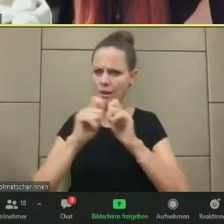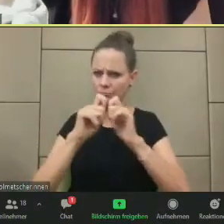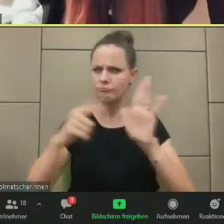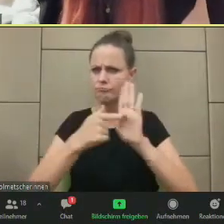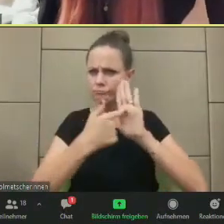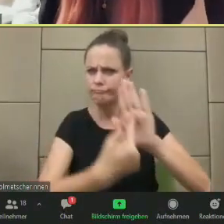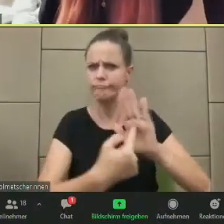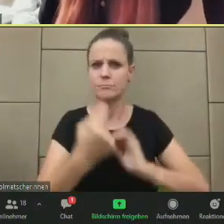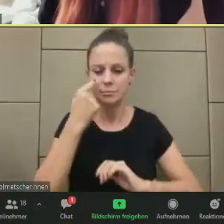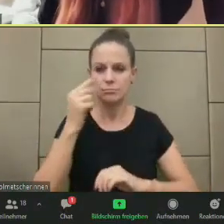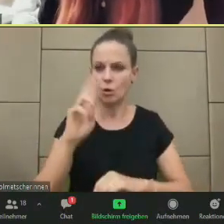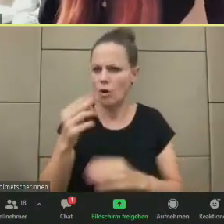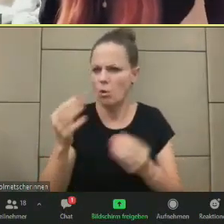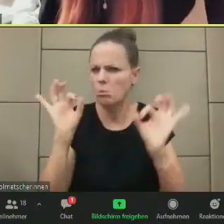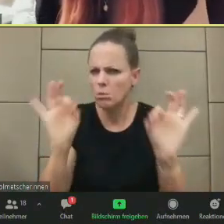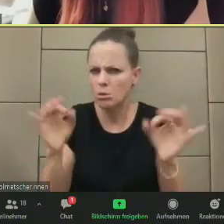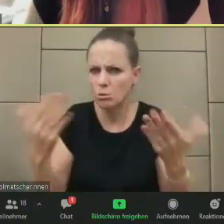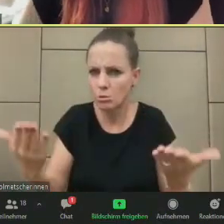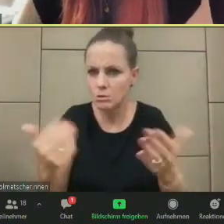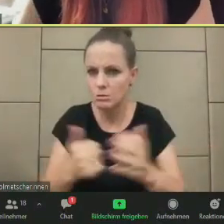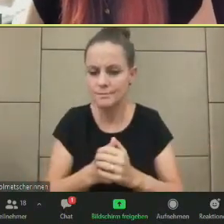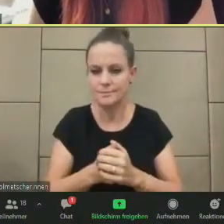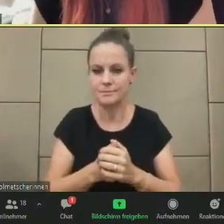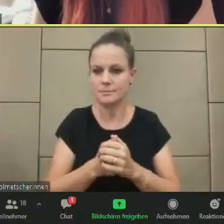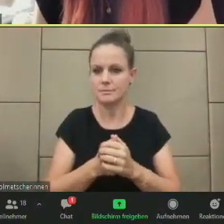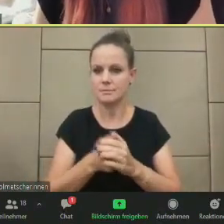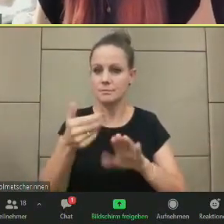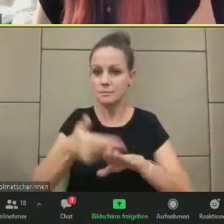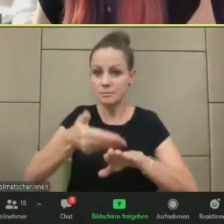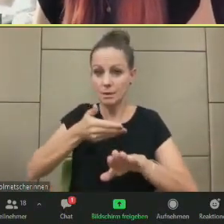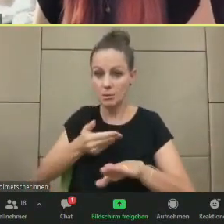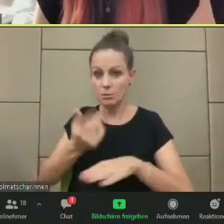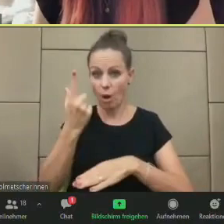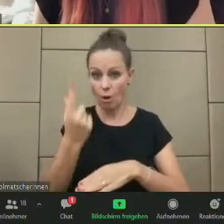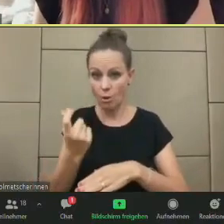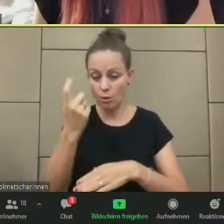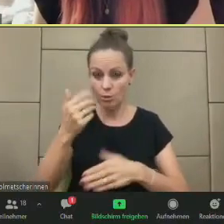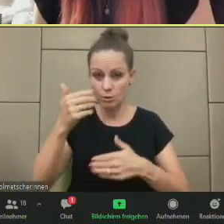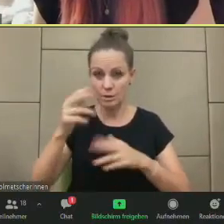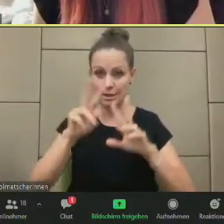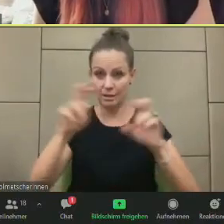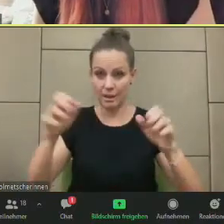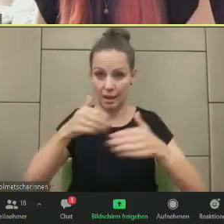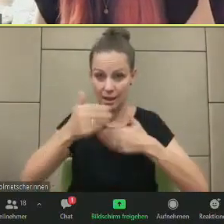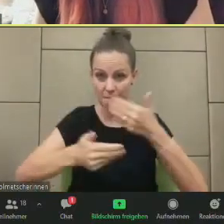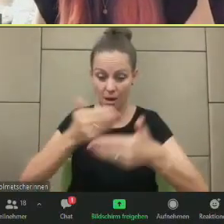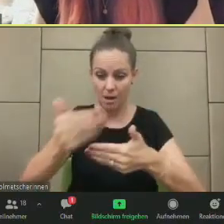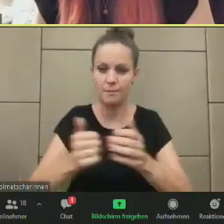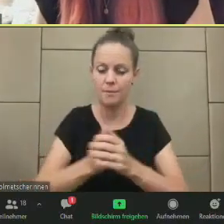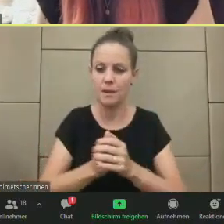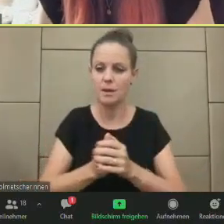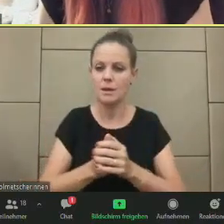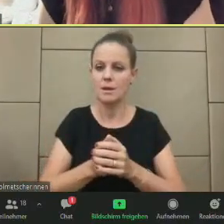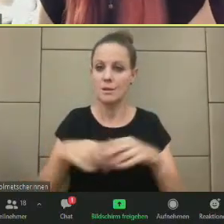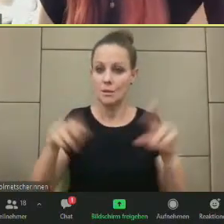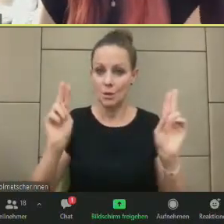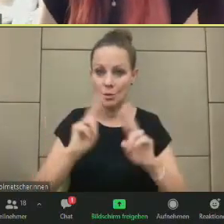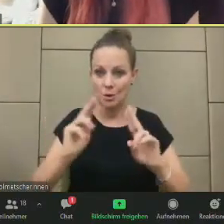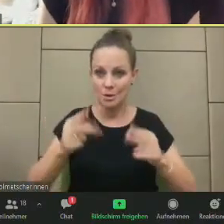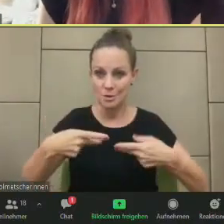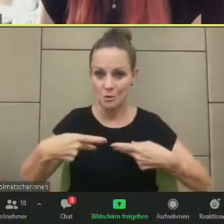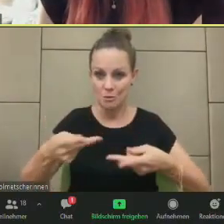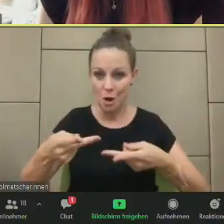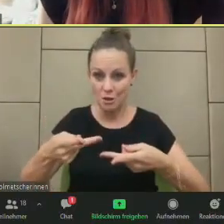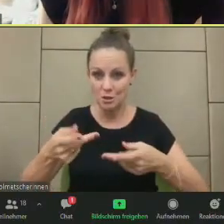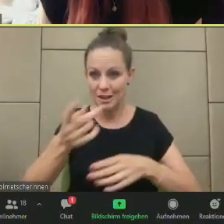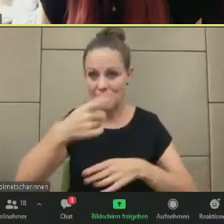gut? Und bevor wir da loslegen in das ganze Thema, werden wir uns einmal kurz vorstellen, auch dass Sie eine